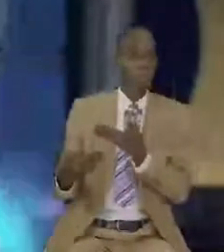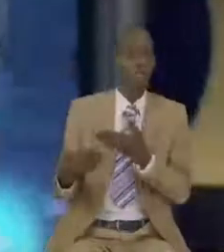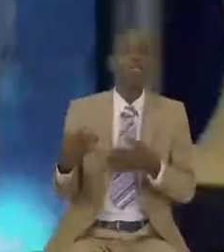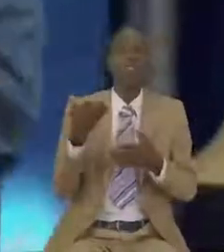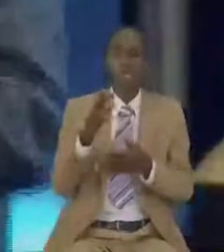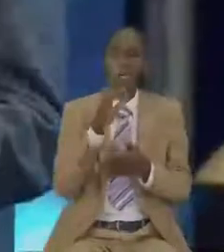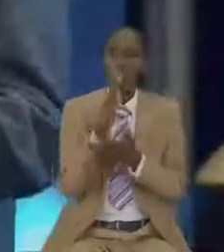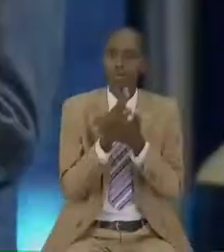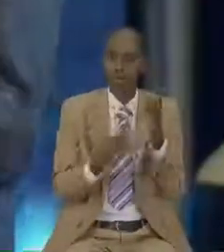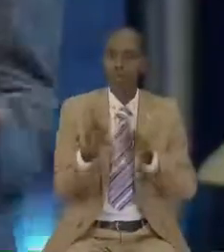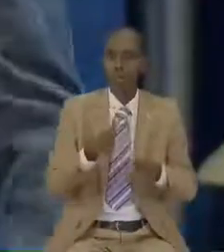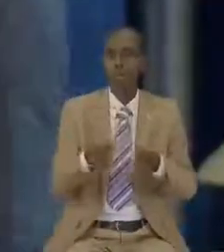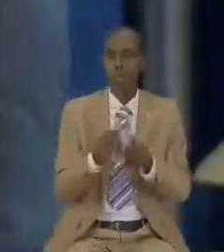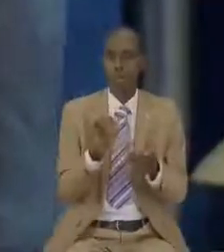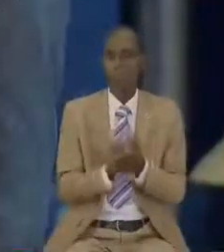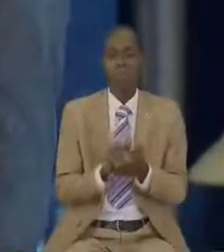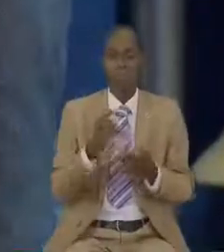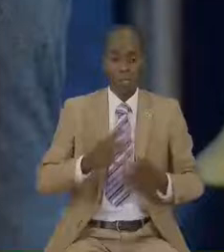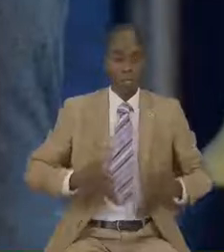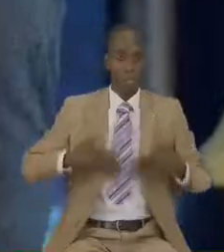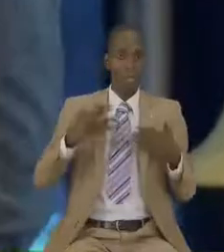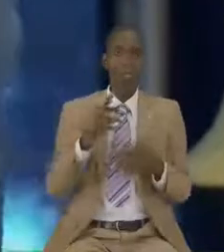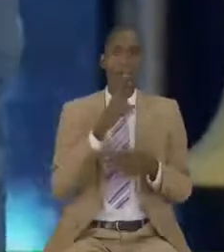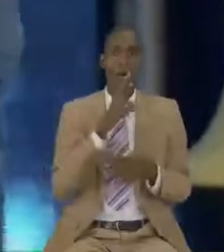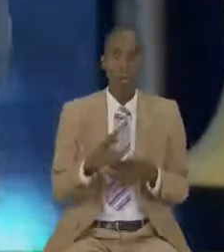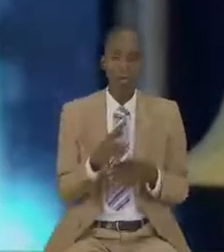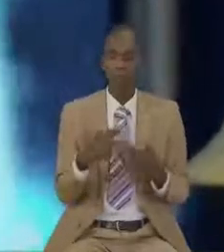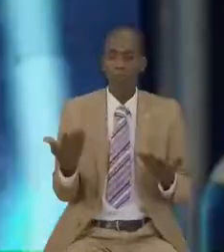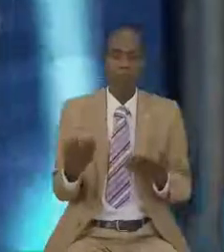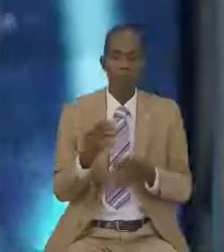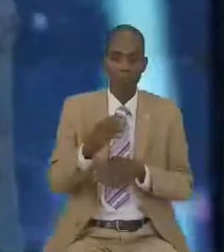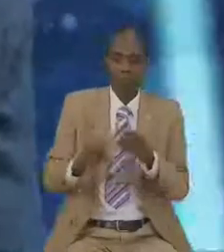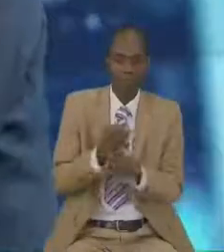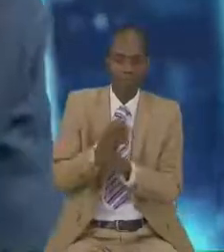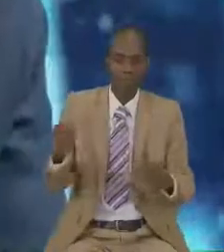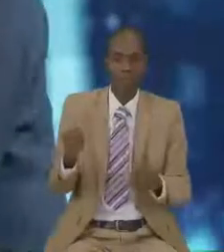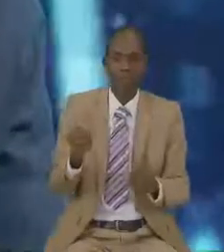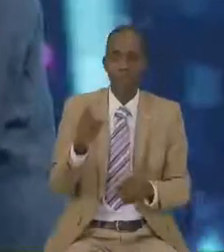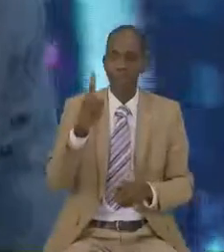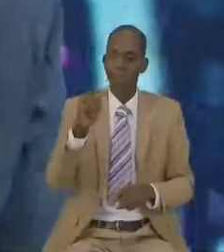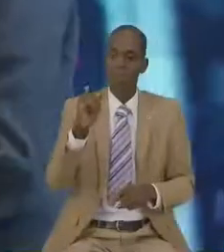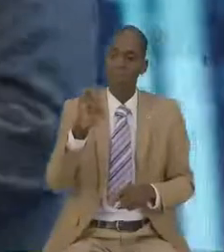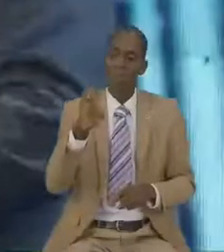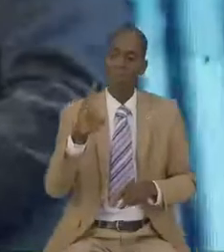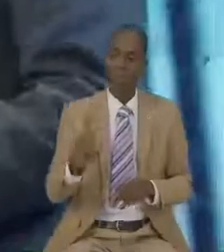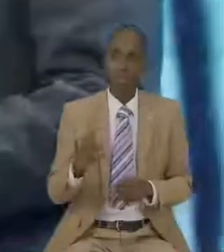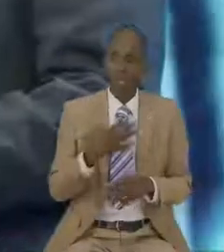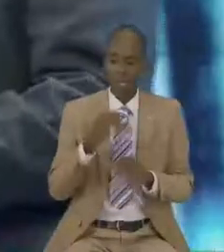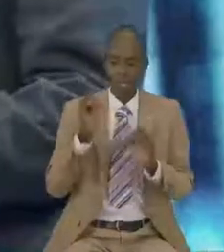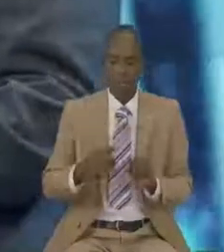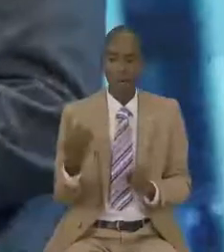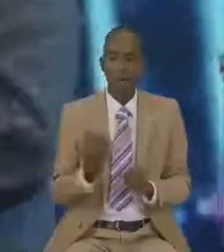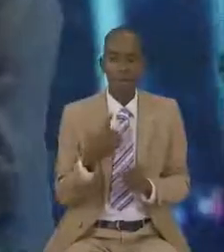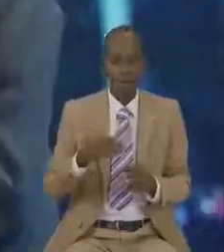poteau. Il y a des gens comme ça, leur vie sont attachés et ils ne peuvent que